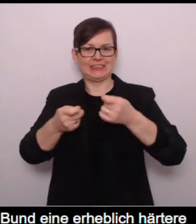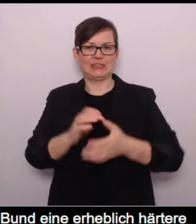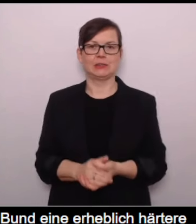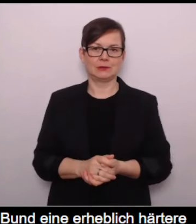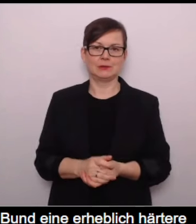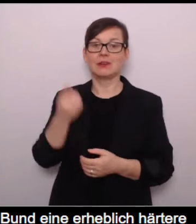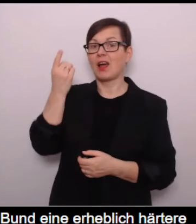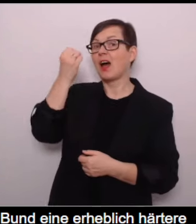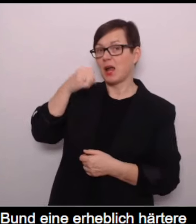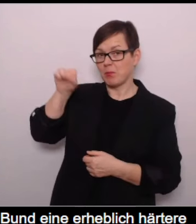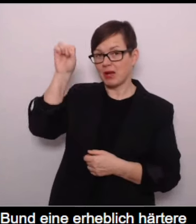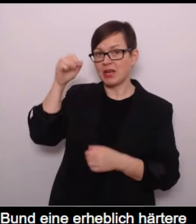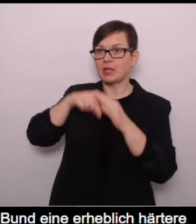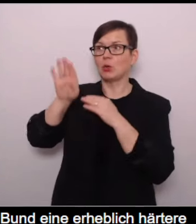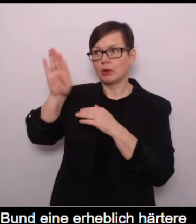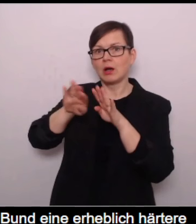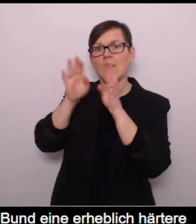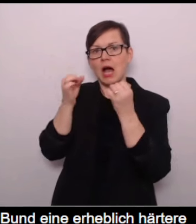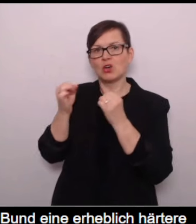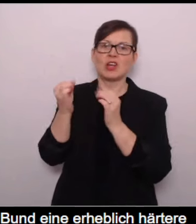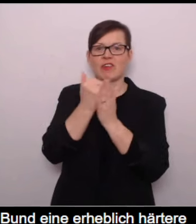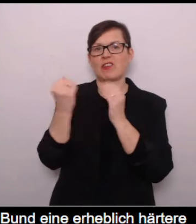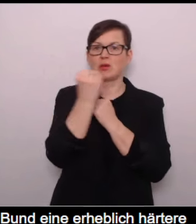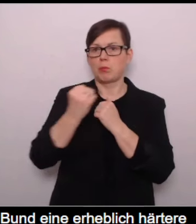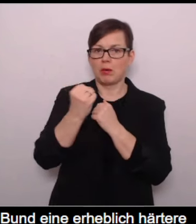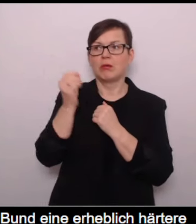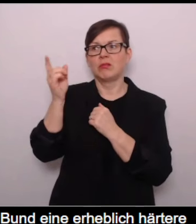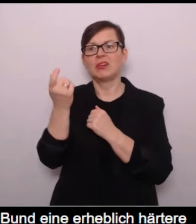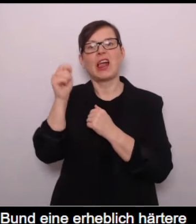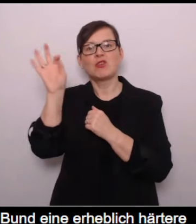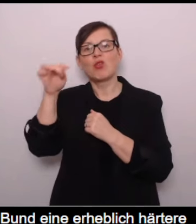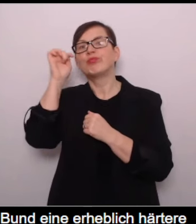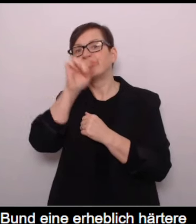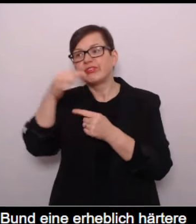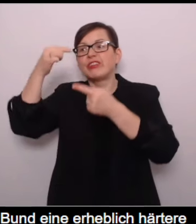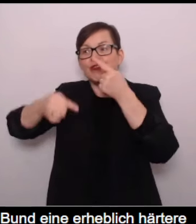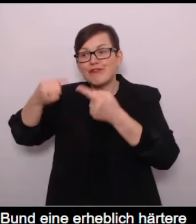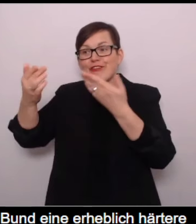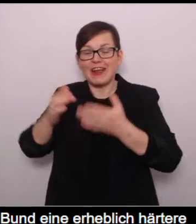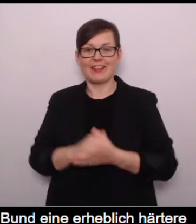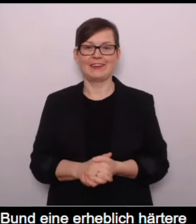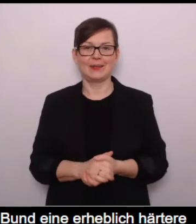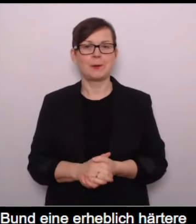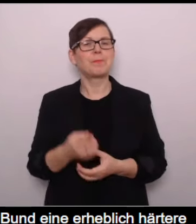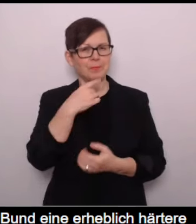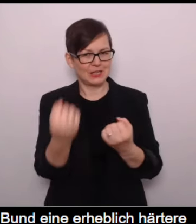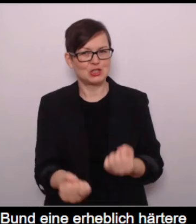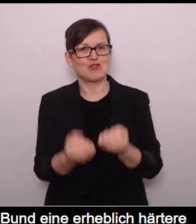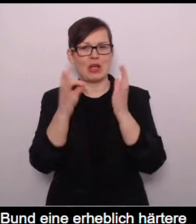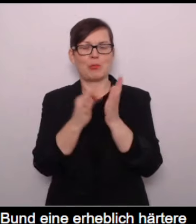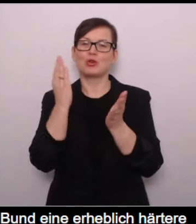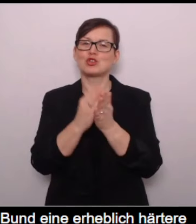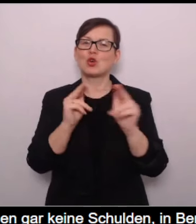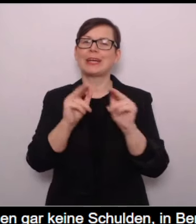hochgerechnet, werden es am Ende 50 Milliarden Euro sein, die Bayern investiert. Summen, die in Berlin durch die Verfassungswidrigkeit des Haushaltes